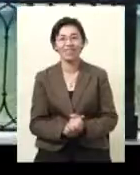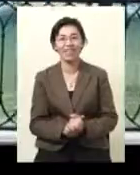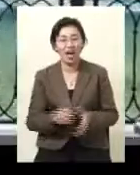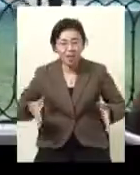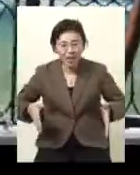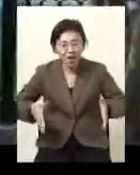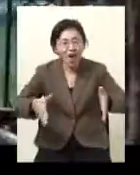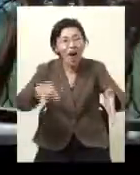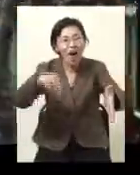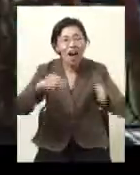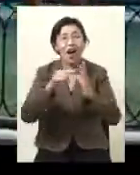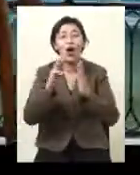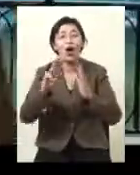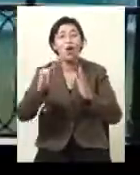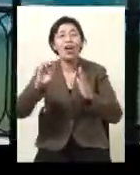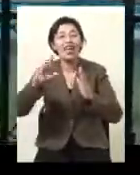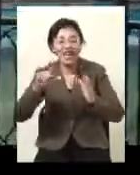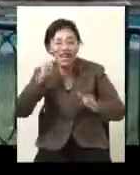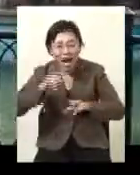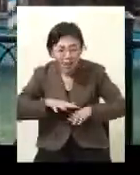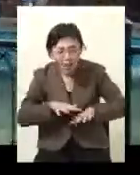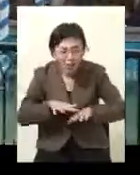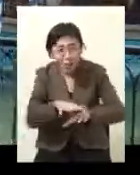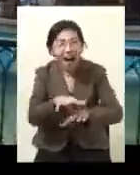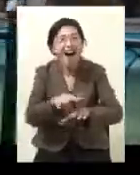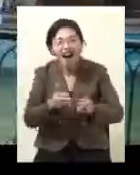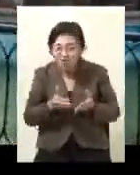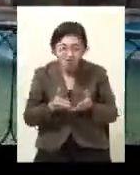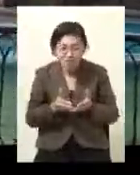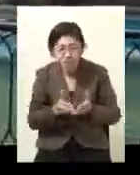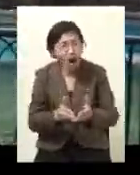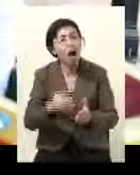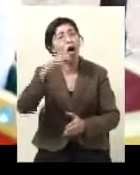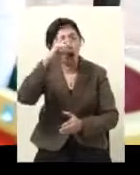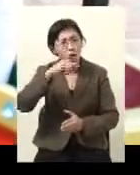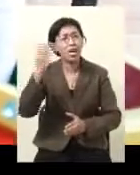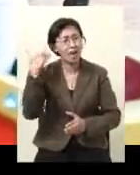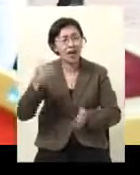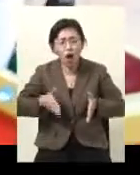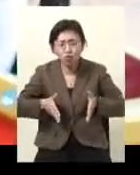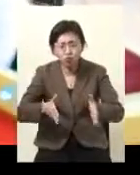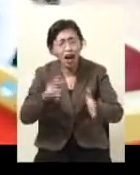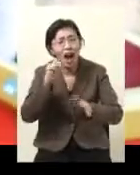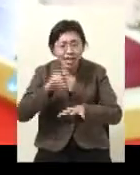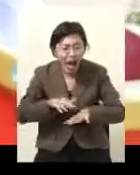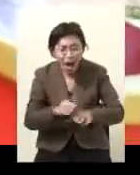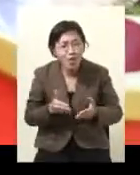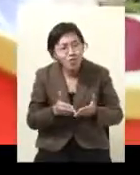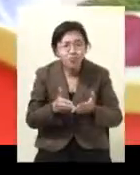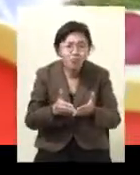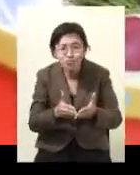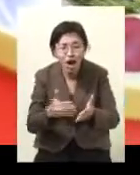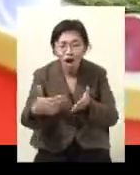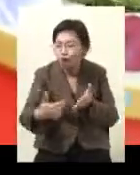ช่คลองเวนิสจำลองคลองเวนิสไว้ เวนิสแต่ก่อนประเทศไทยเราก็เรียกว่าเป็นเวนิสตะวันออก เวนิสตะวันออกอยู่แล้ว นะที่มีคล